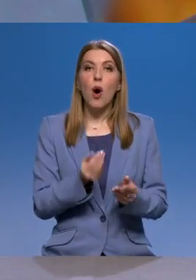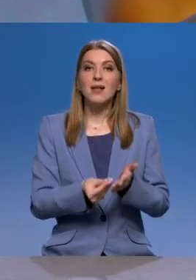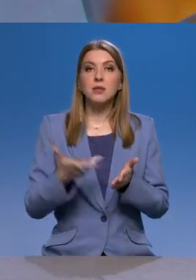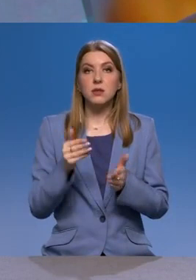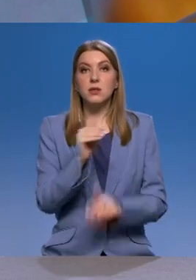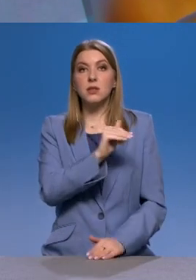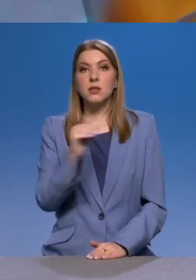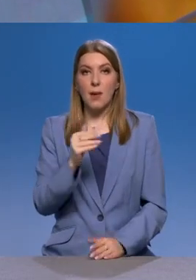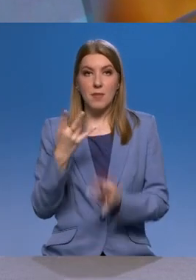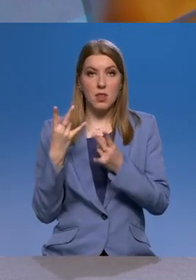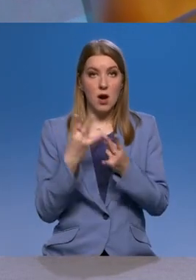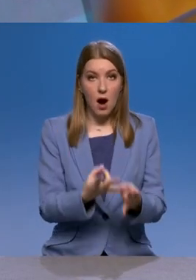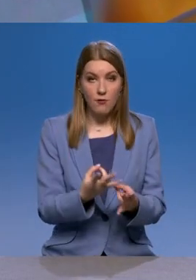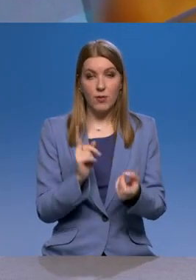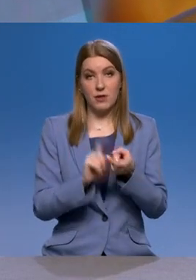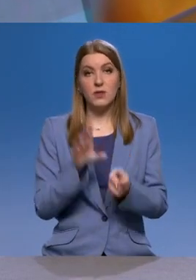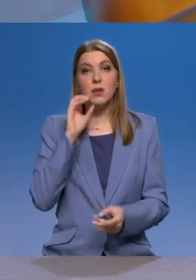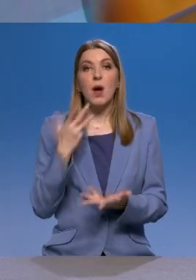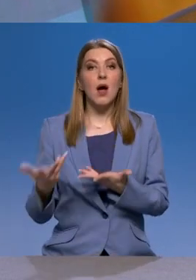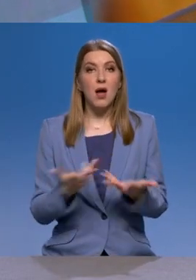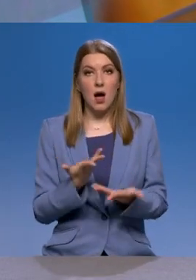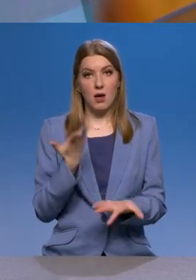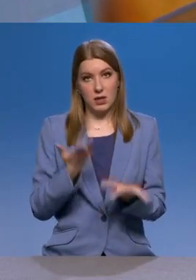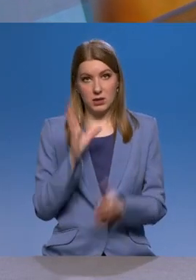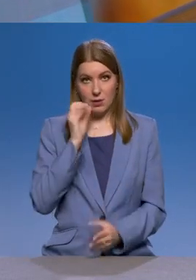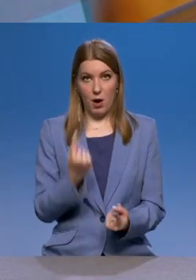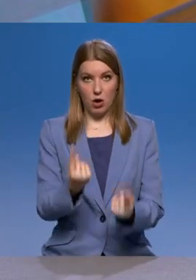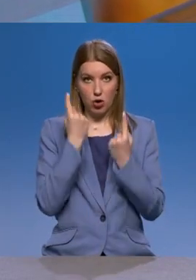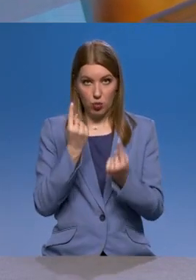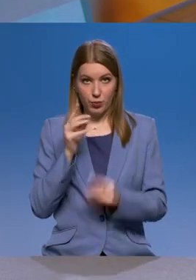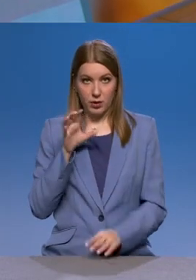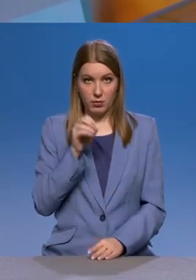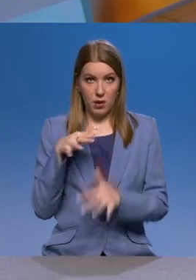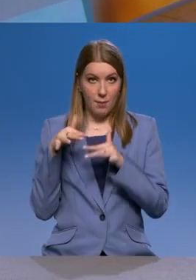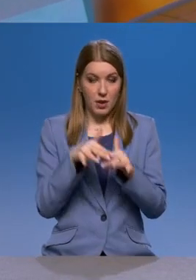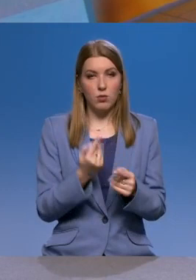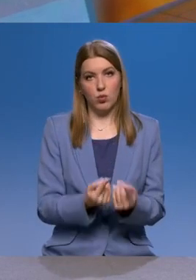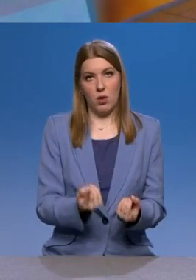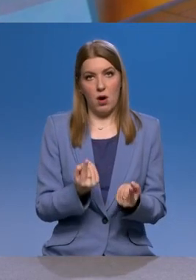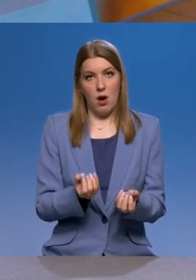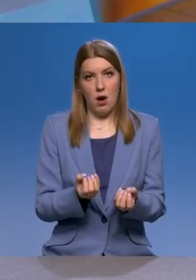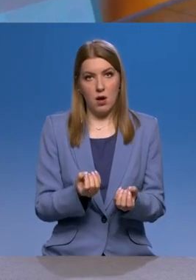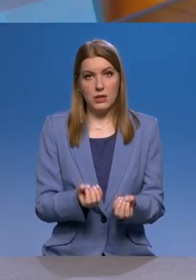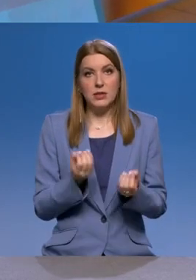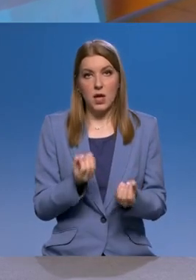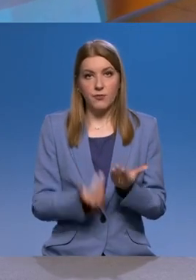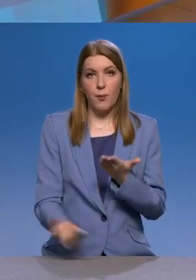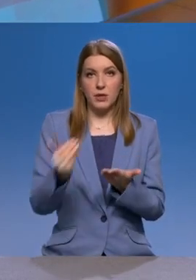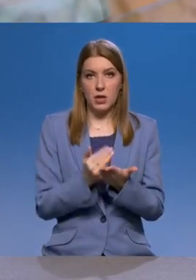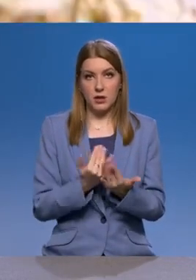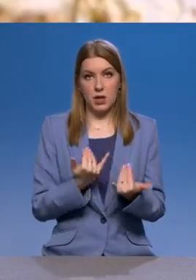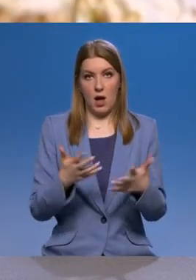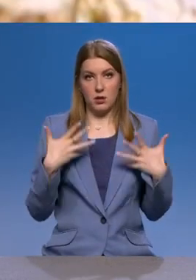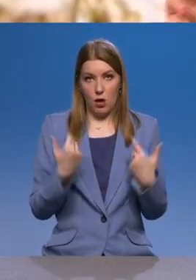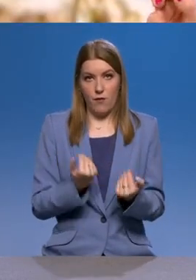породы, потому что если нападает крупная собака, то это, конечно, последствия для здоровья гораздо выше, чем Хорошо. Интерьер. Вы говорите,